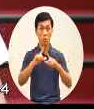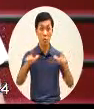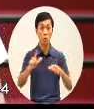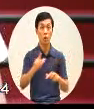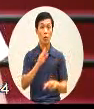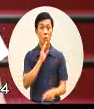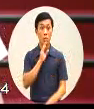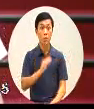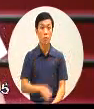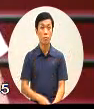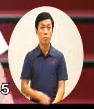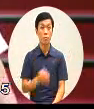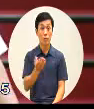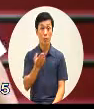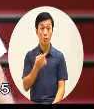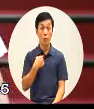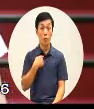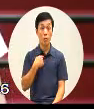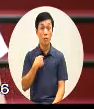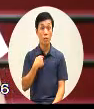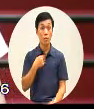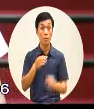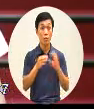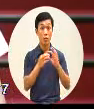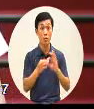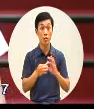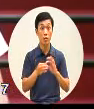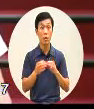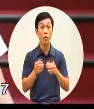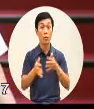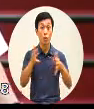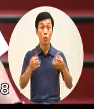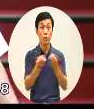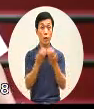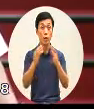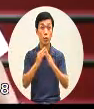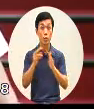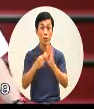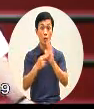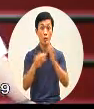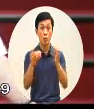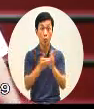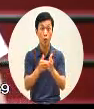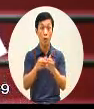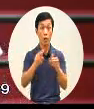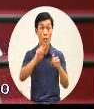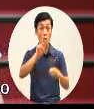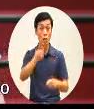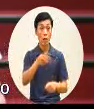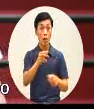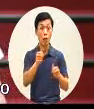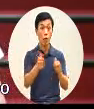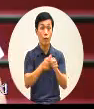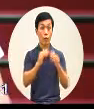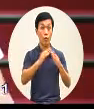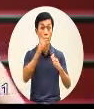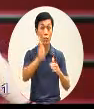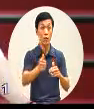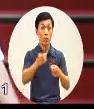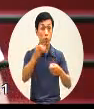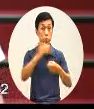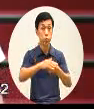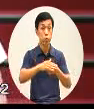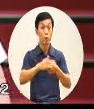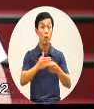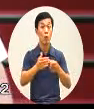啊，我拄啊吼，安尼。因为都啊去公馆的时阵啊吼，副市长刘副市长讲要做补充，啊我唔